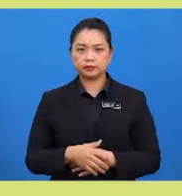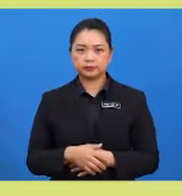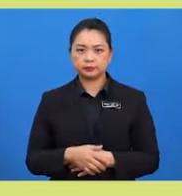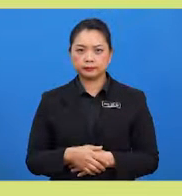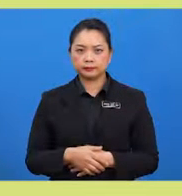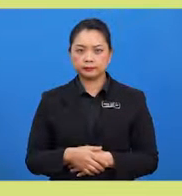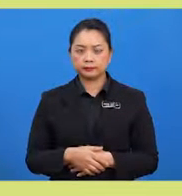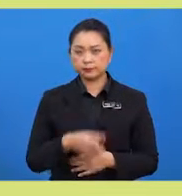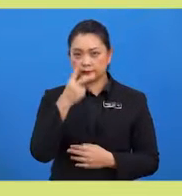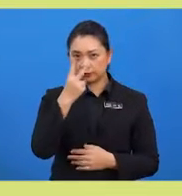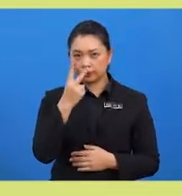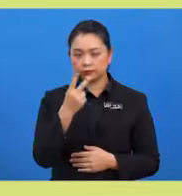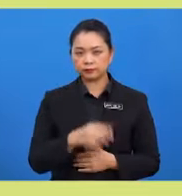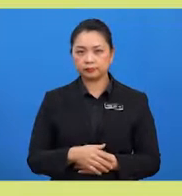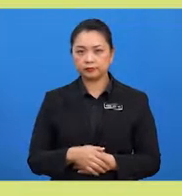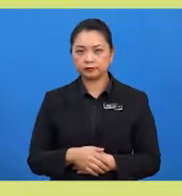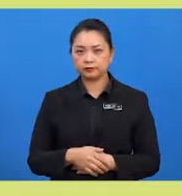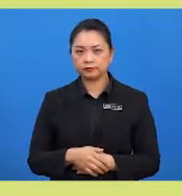tambah jumlah aset semasa